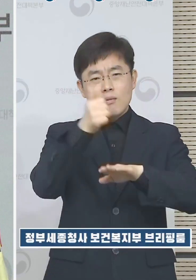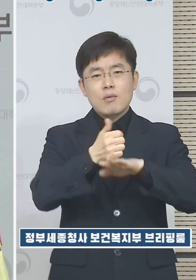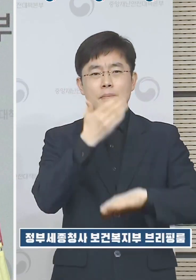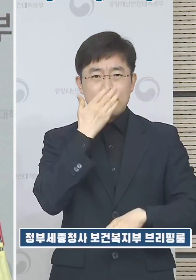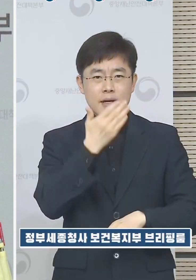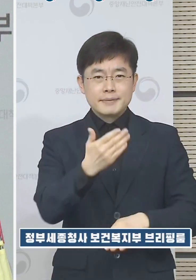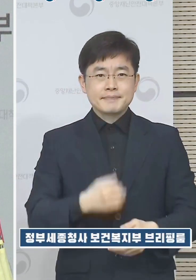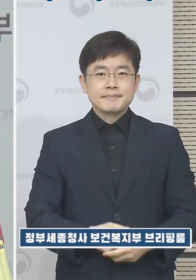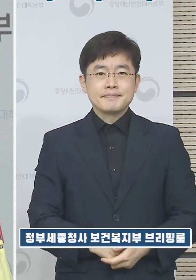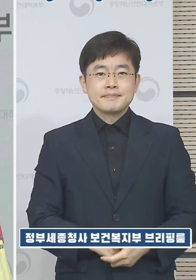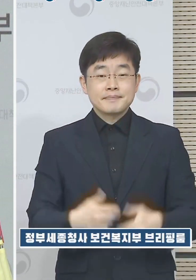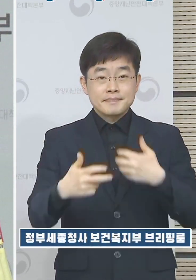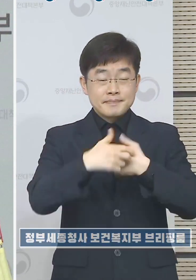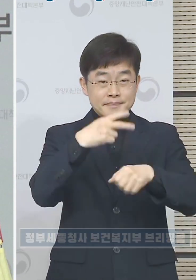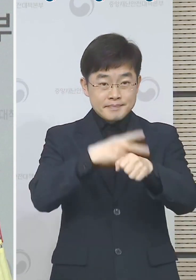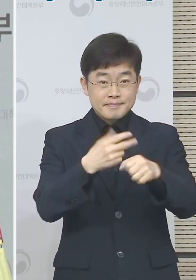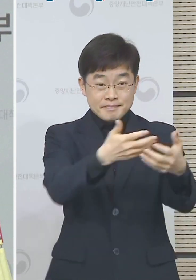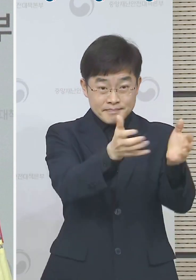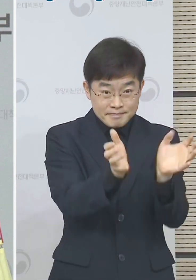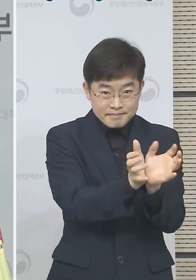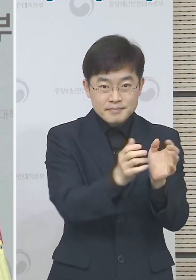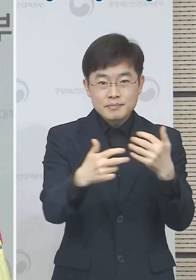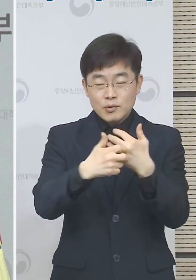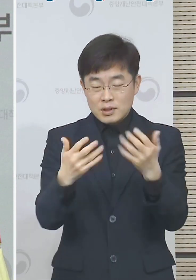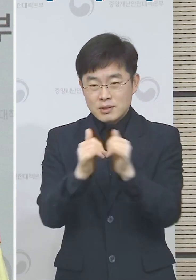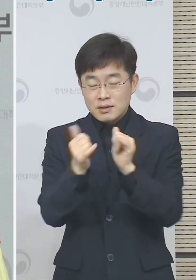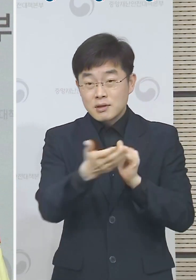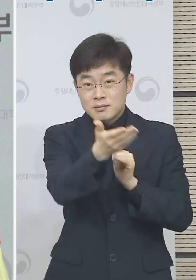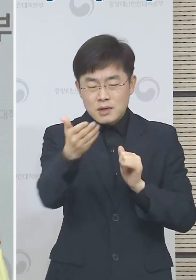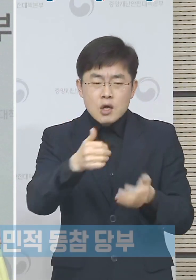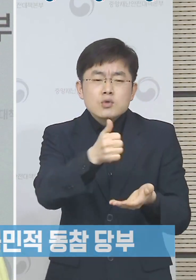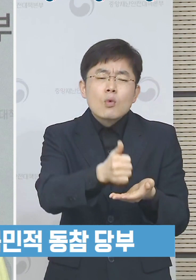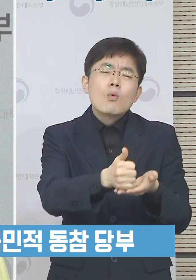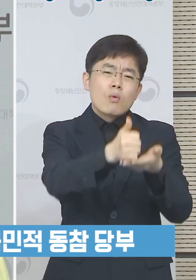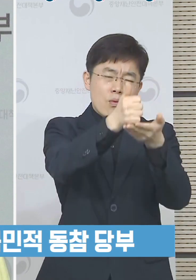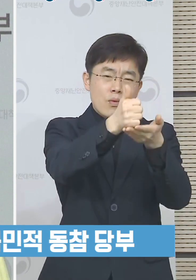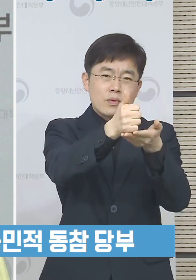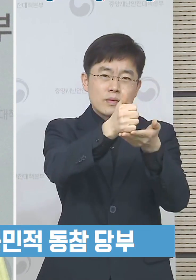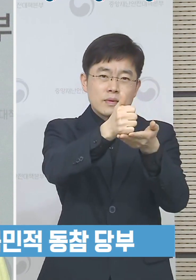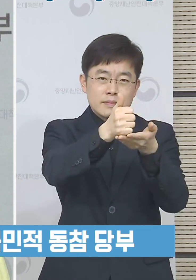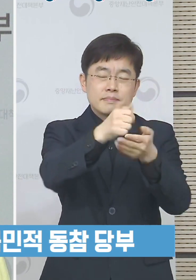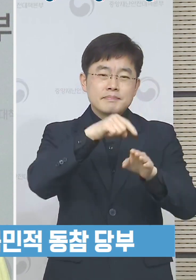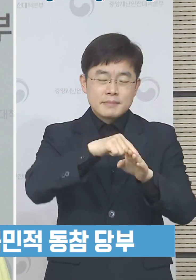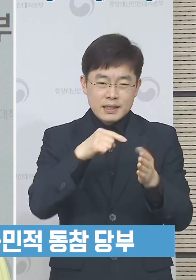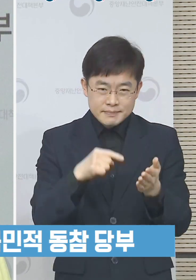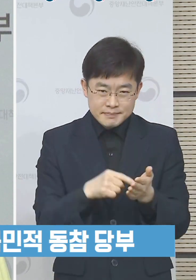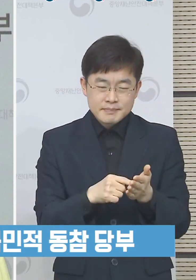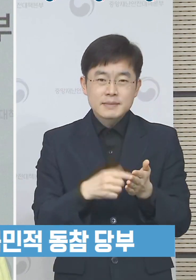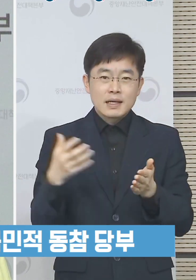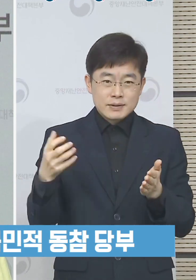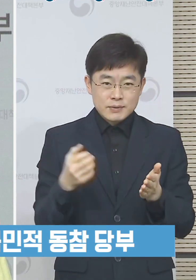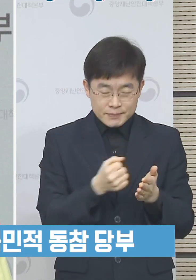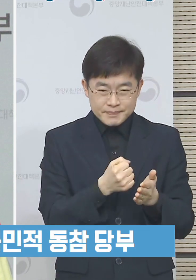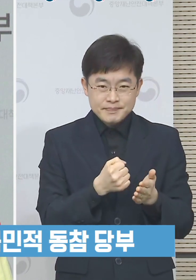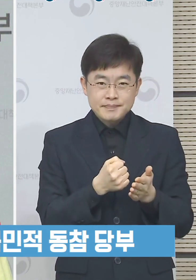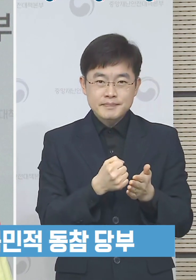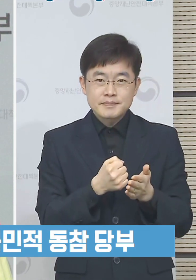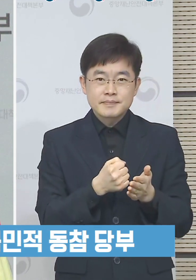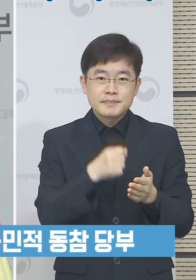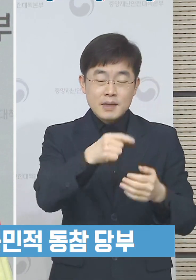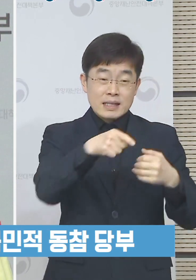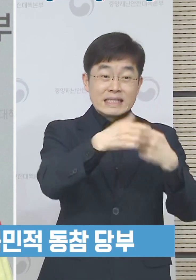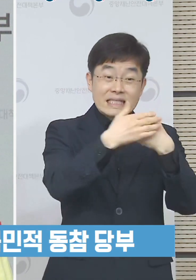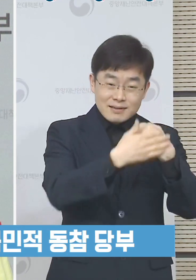의료진들에 대한 감사와 존경의 마음을 담은 덕분에 챌린지 캠페인을 비록 정부가